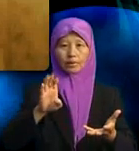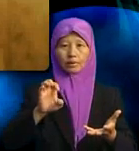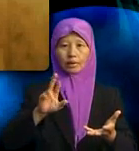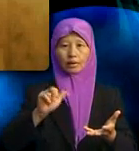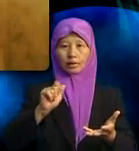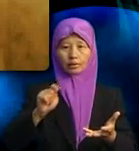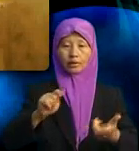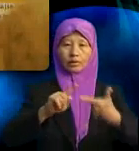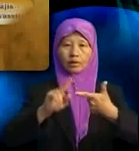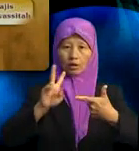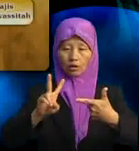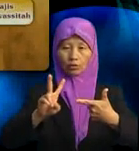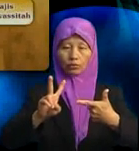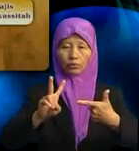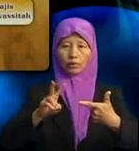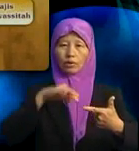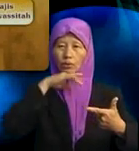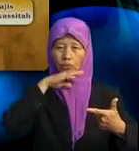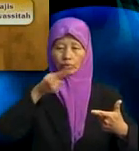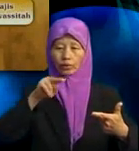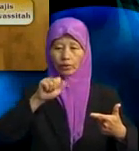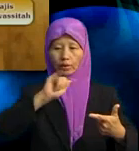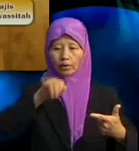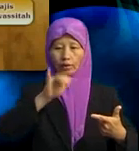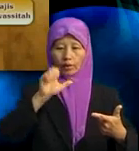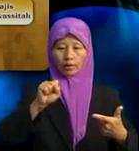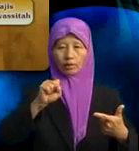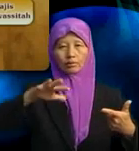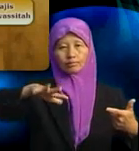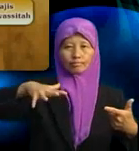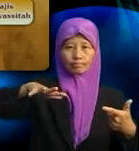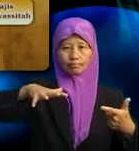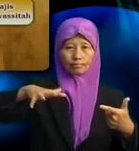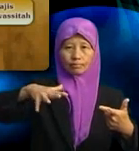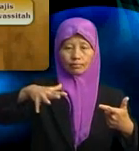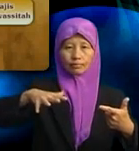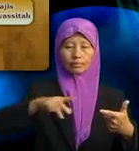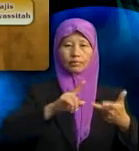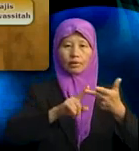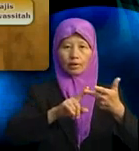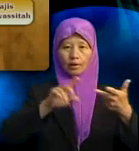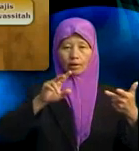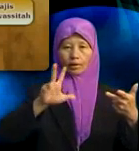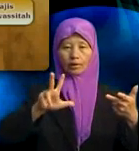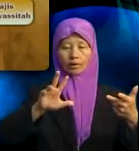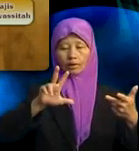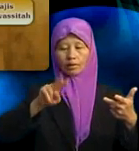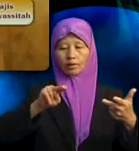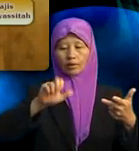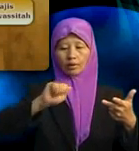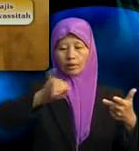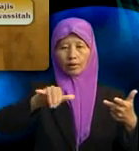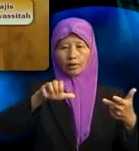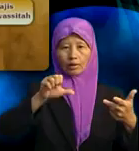berat. Kedua, najis mutawassithah, iaitu najis sederhana. Dan